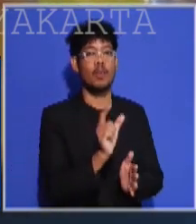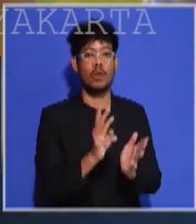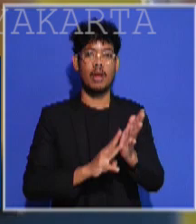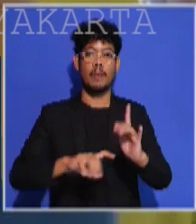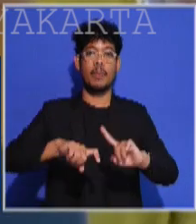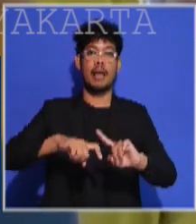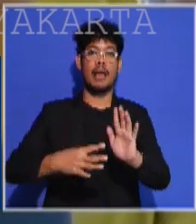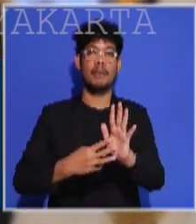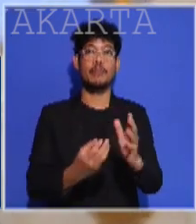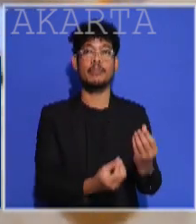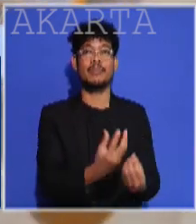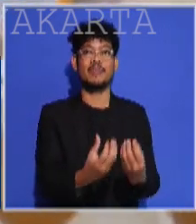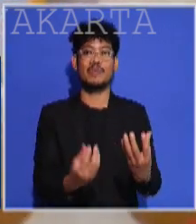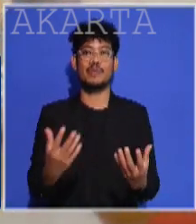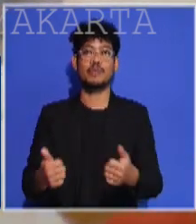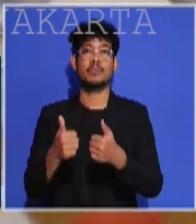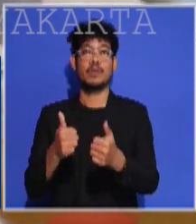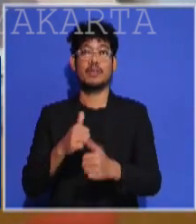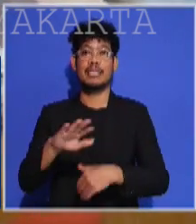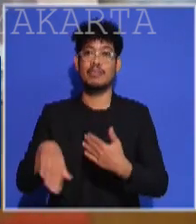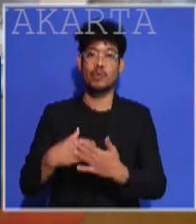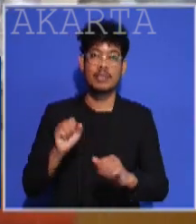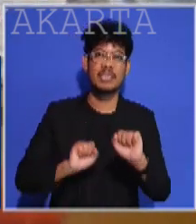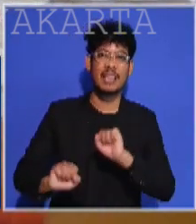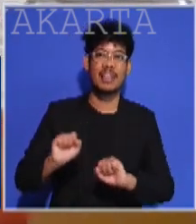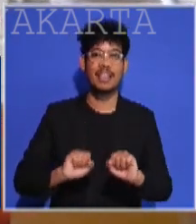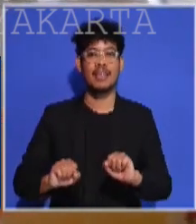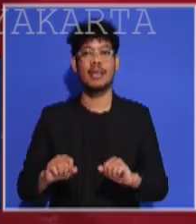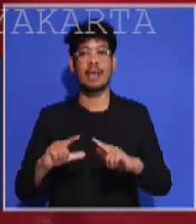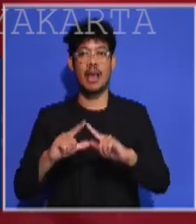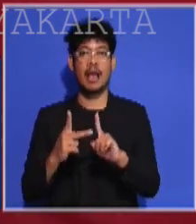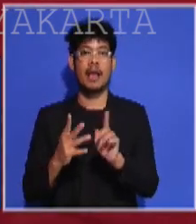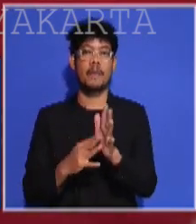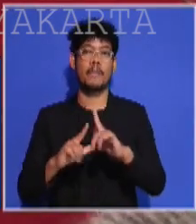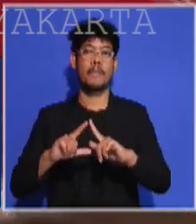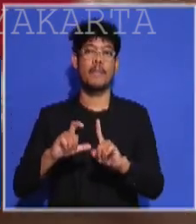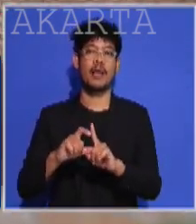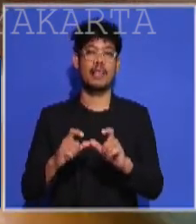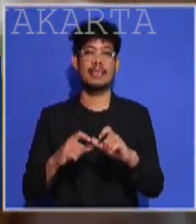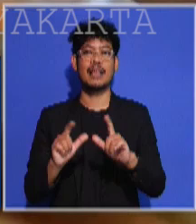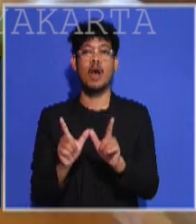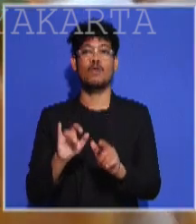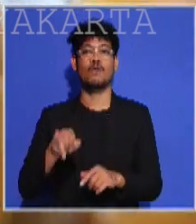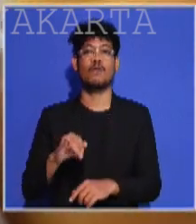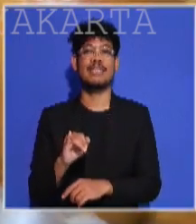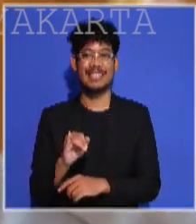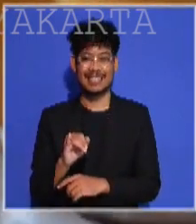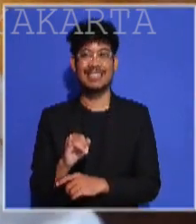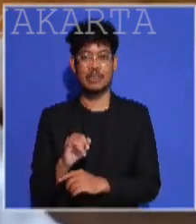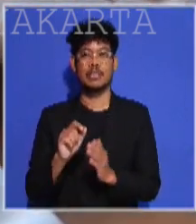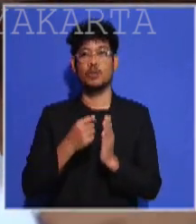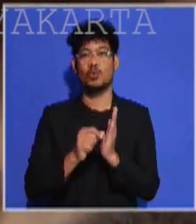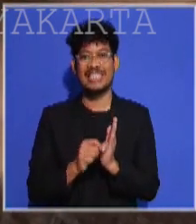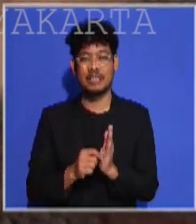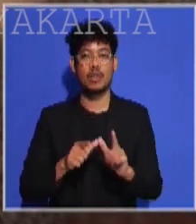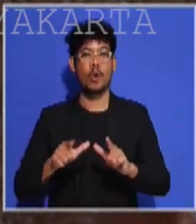di dalam kegiatan tersebut AHM diberikan kesempatan untuk menjadi salah satu dewan juri lomba olahan buah